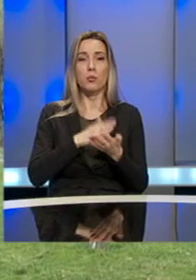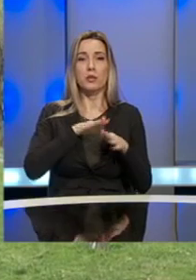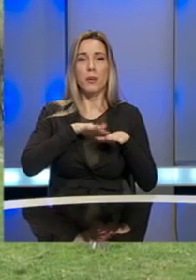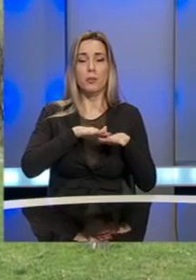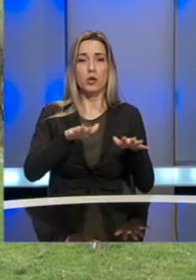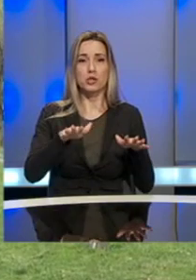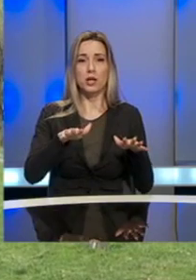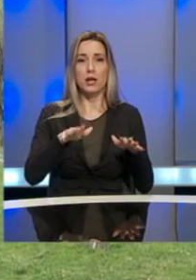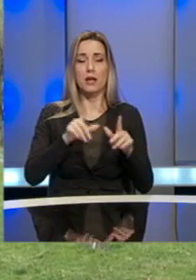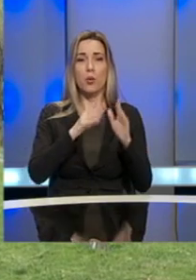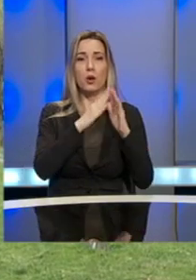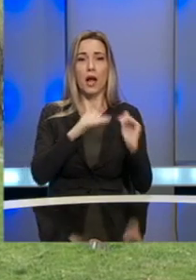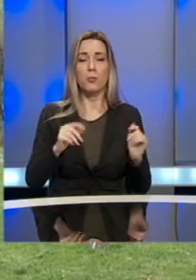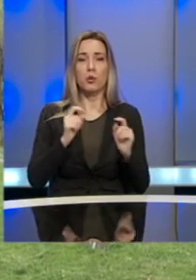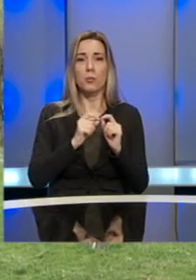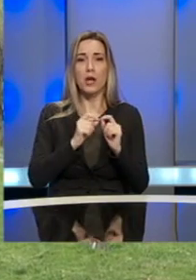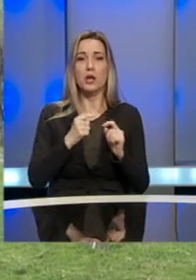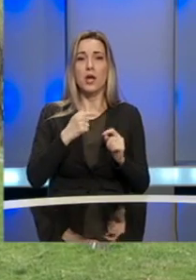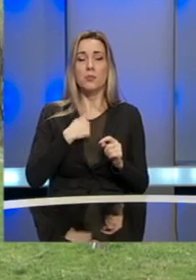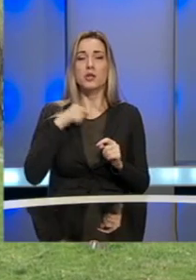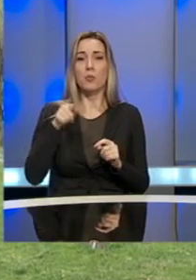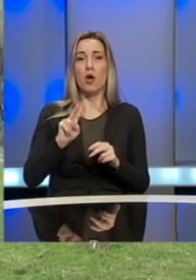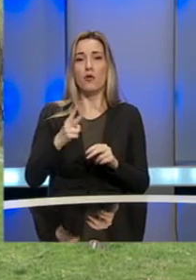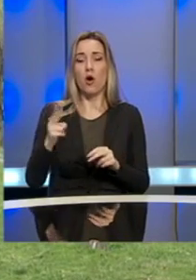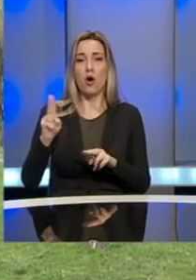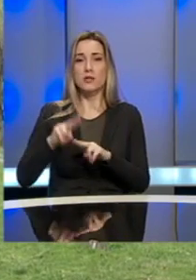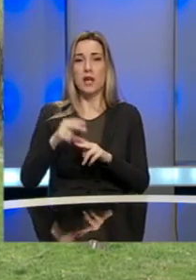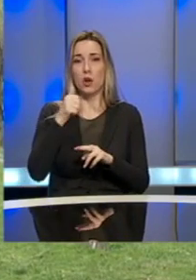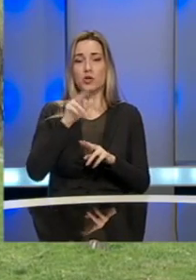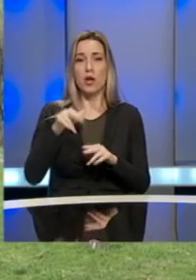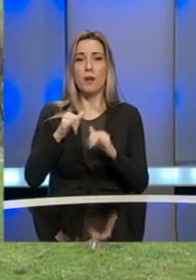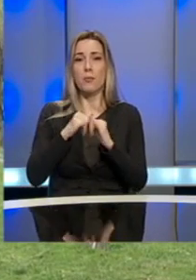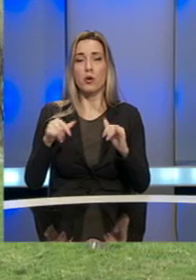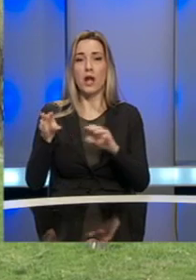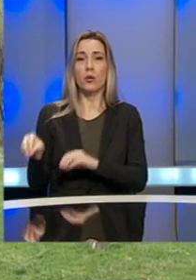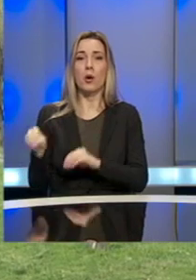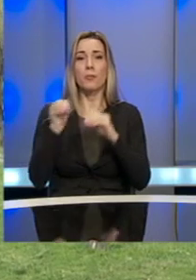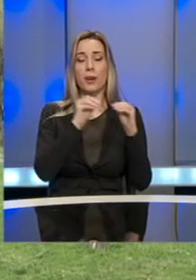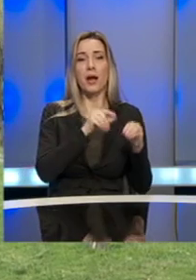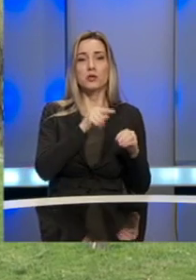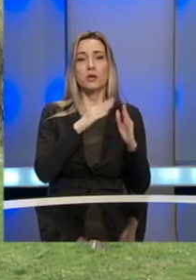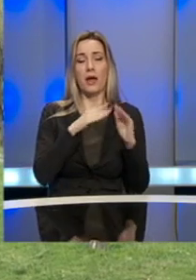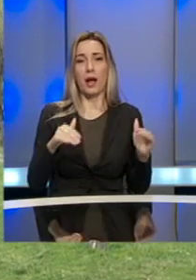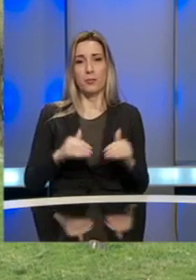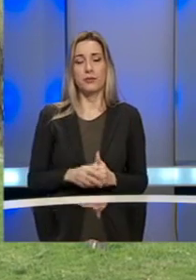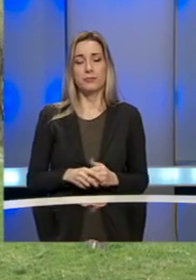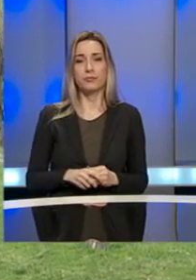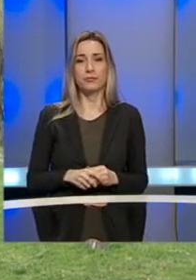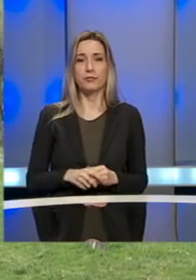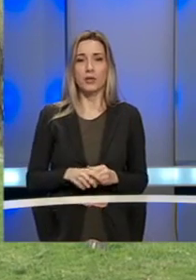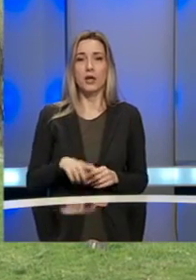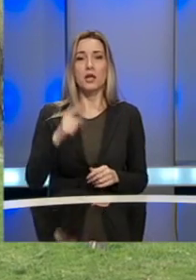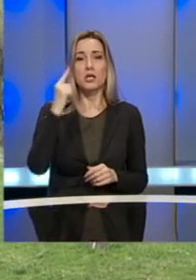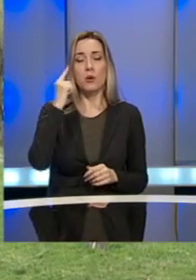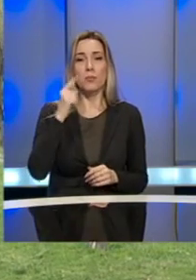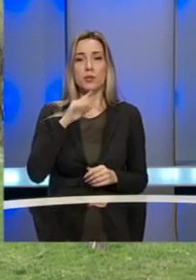u kampu Blažuj, mi ćemo i ovo ostalo što ima migranata u gradu prebaciti u taj kamp. Spominju se i